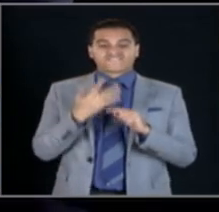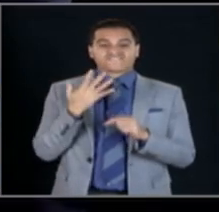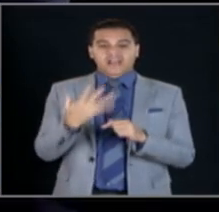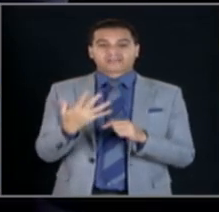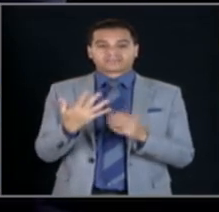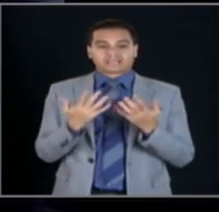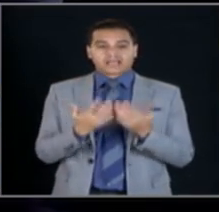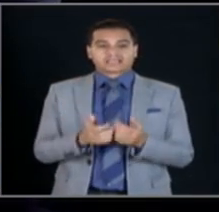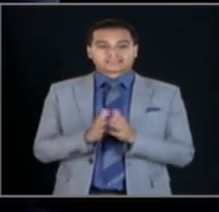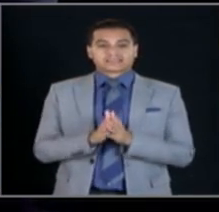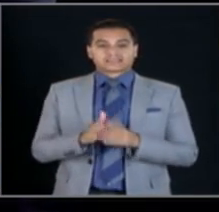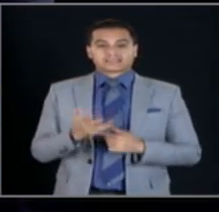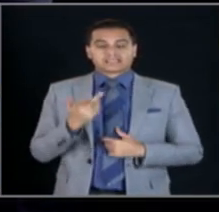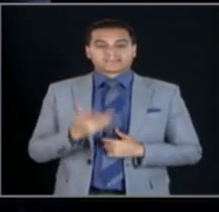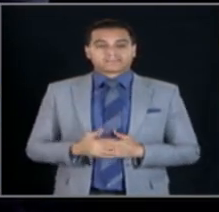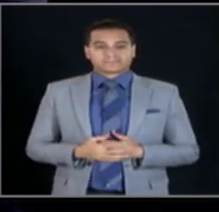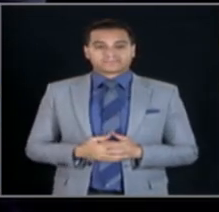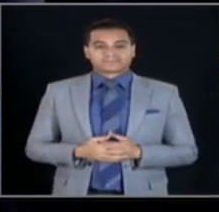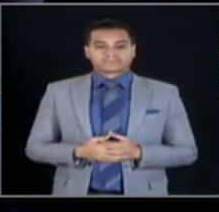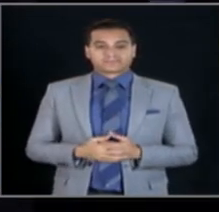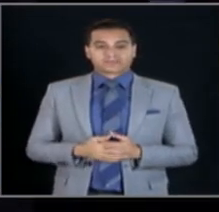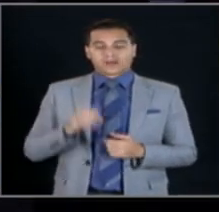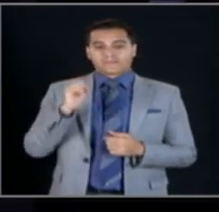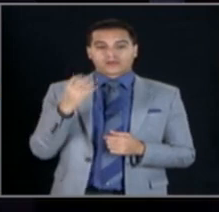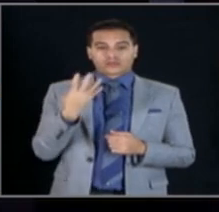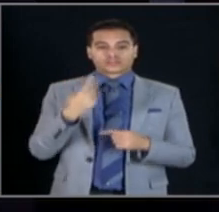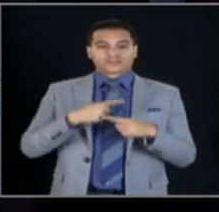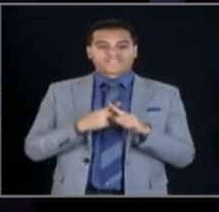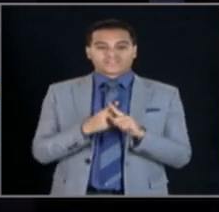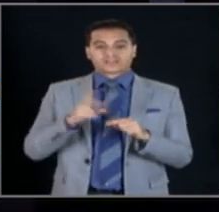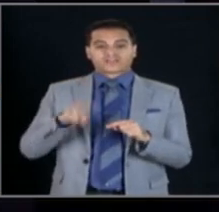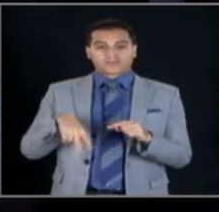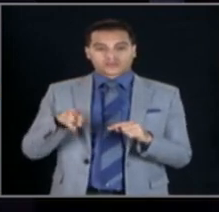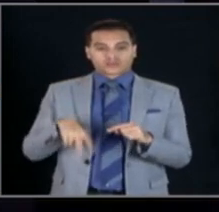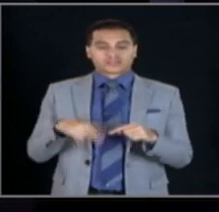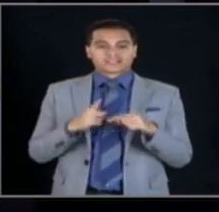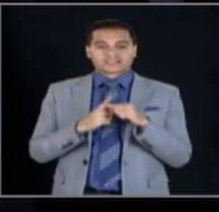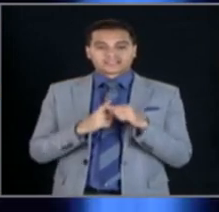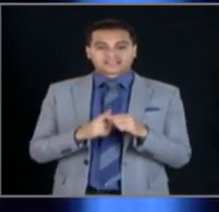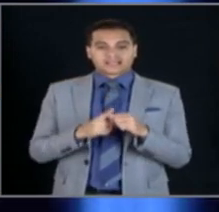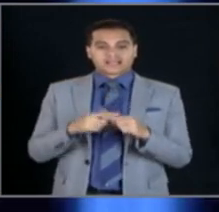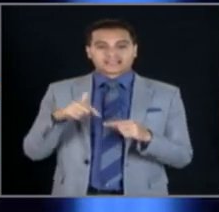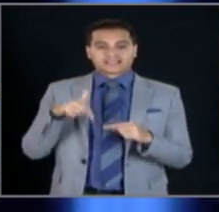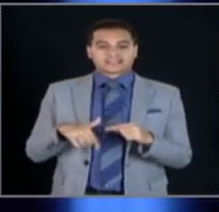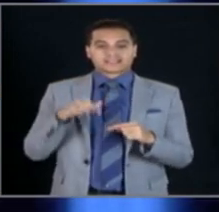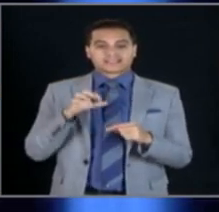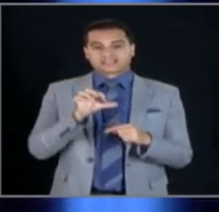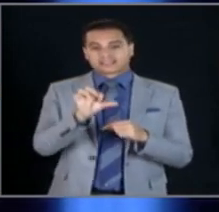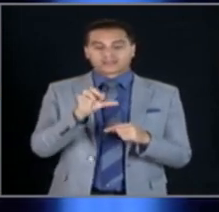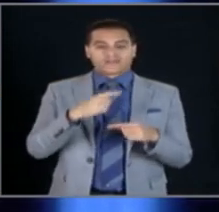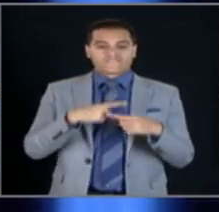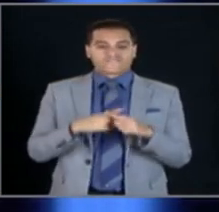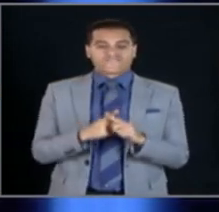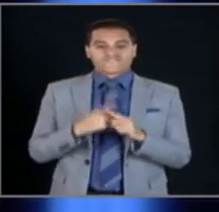خمسه يساوي كم 14 في 18 زائد